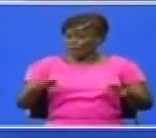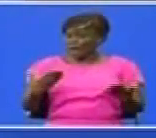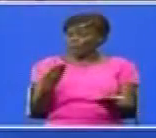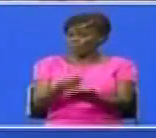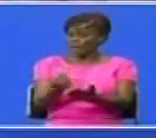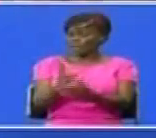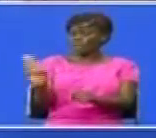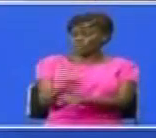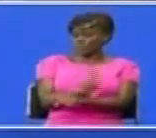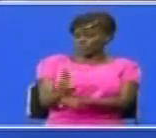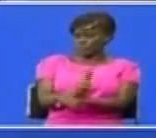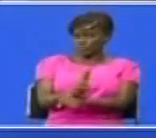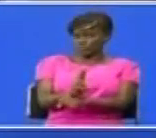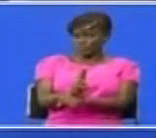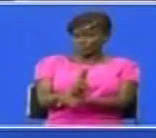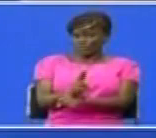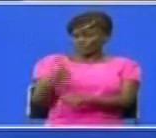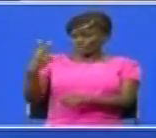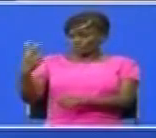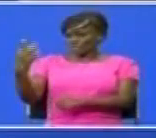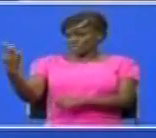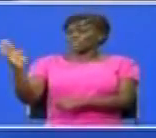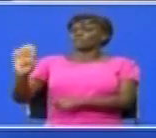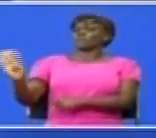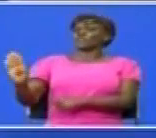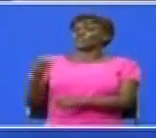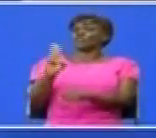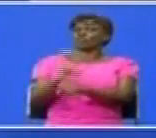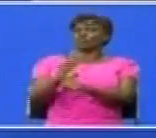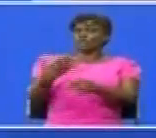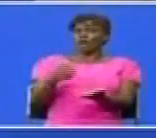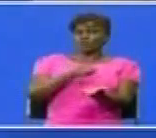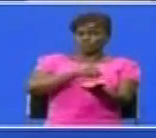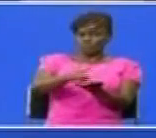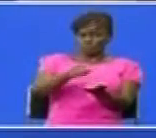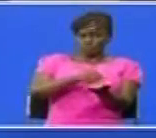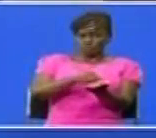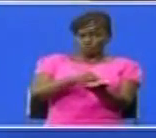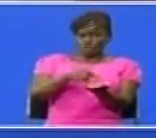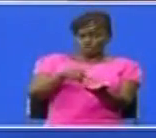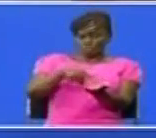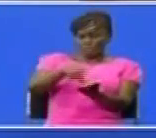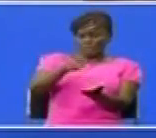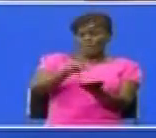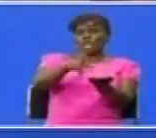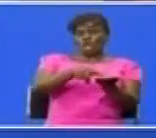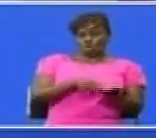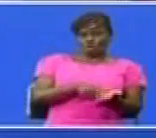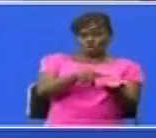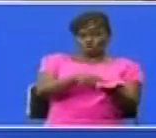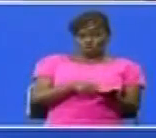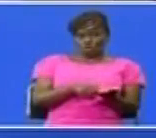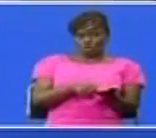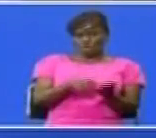spent. There is 53 billion that was used to pay the syndicated loan outside. That is